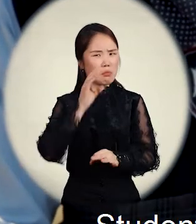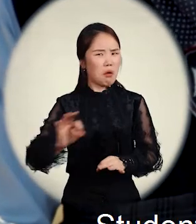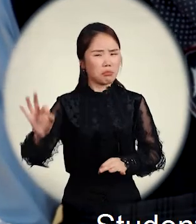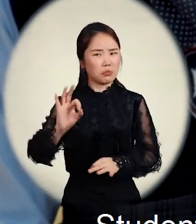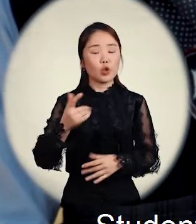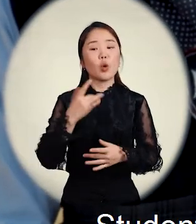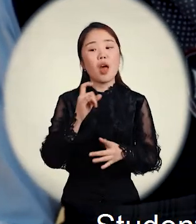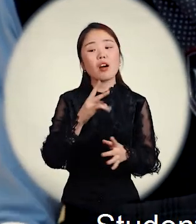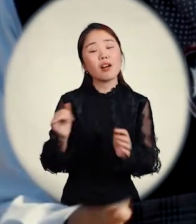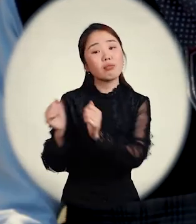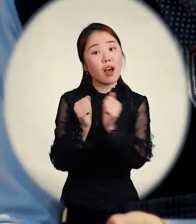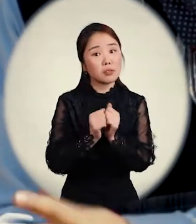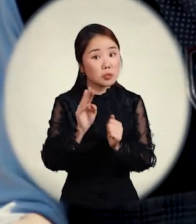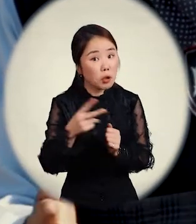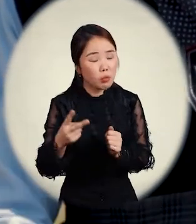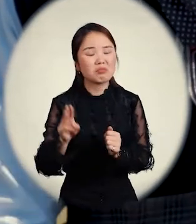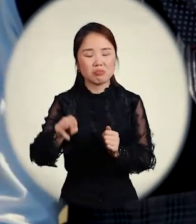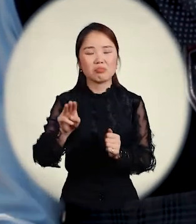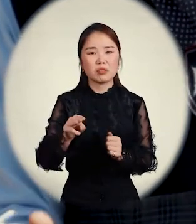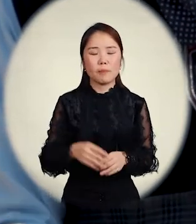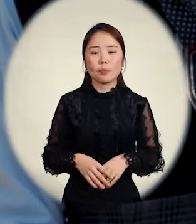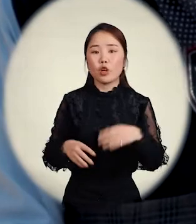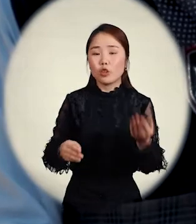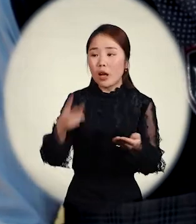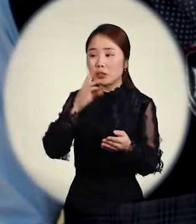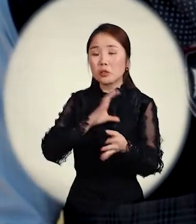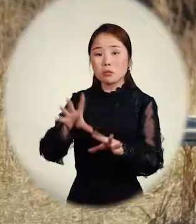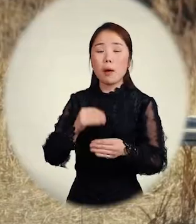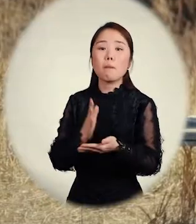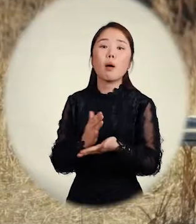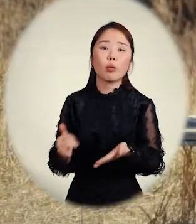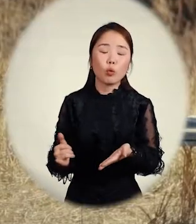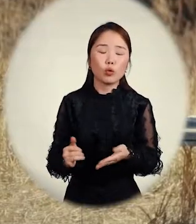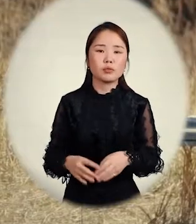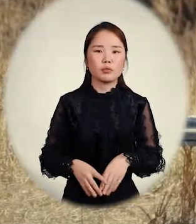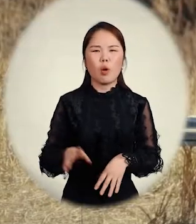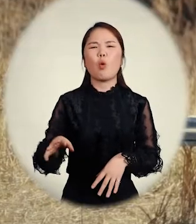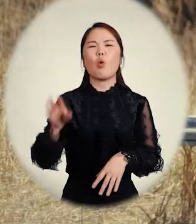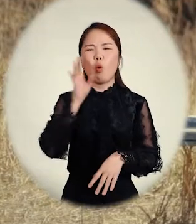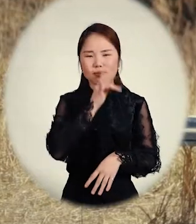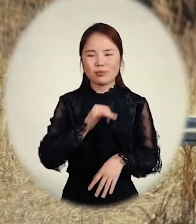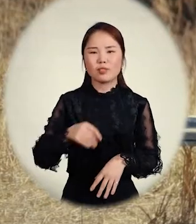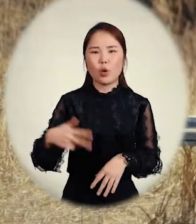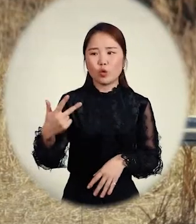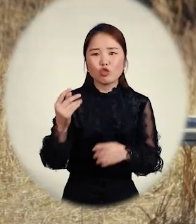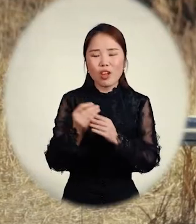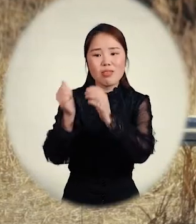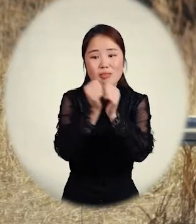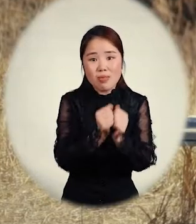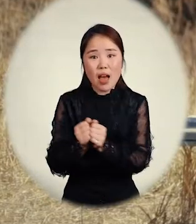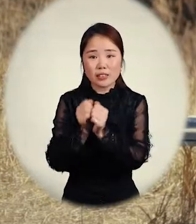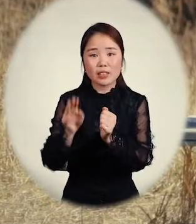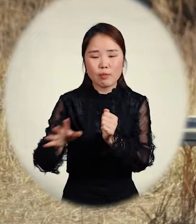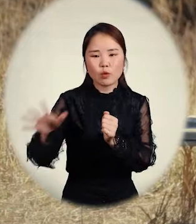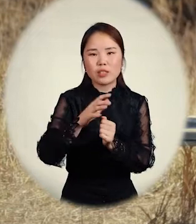Зүгээр тингийн найздтай хайцж байгаа юм шиг л хэвчдэг. Төвлөрийн үед бас тэгжэж сарвддаг. Оо, тэгвэл энэ гор очин юм. Найзууд уулзрас